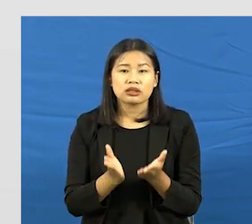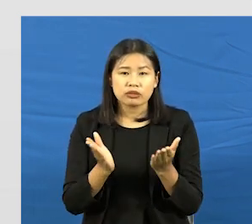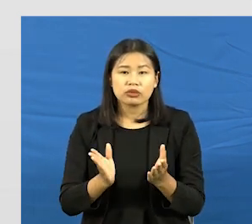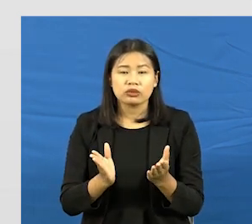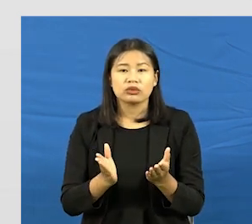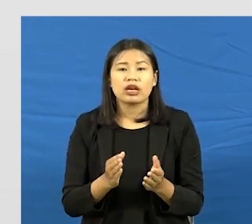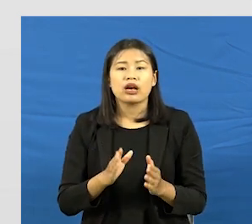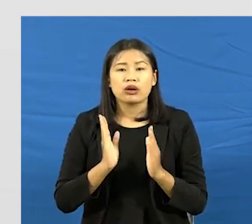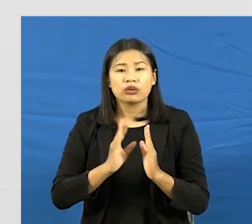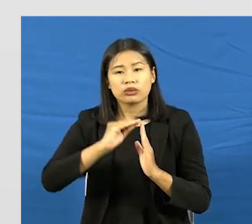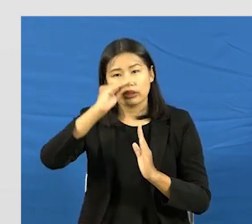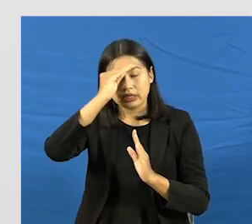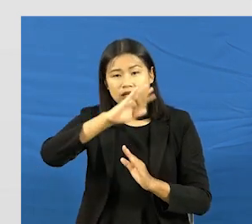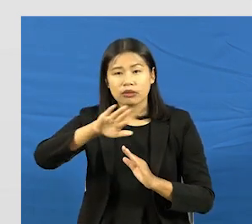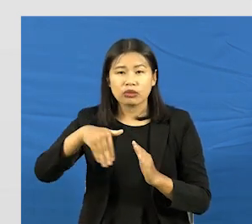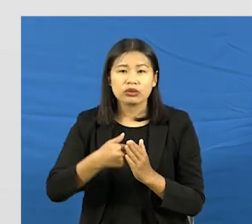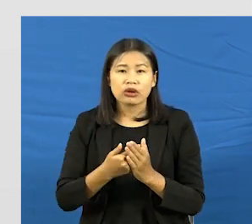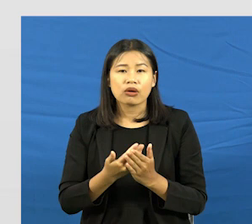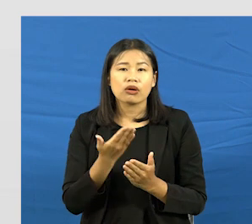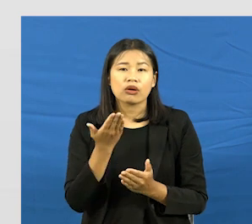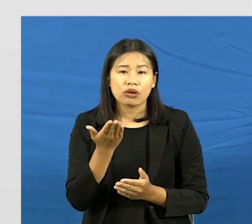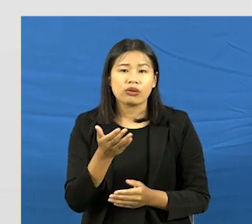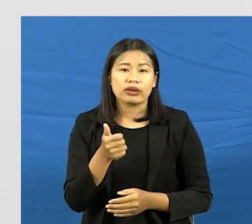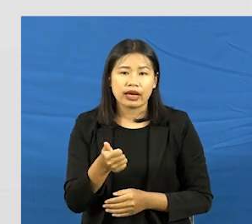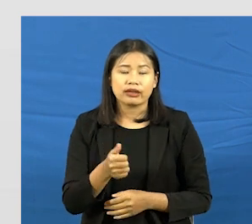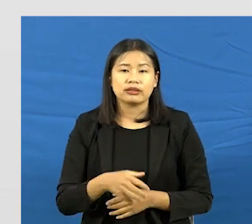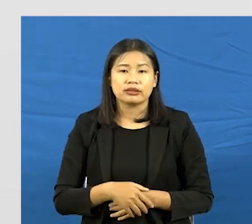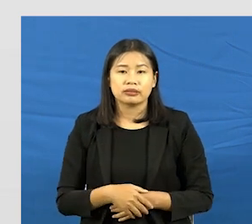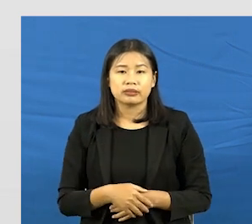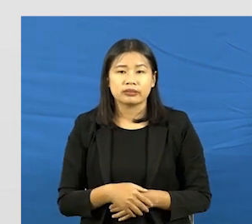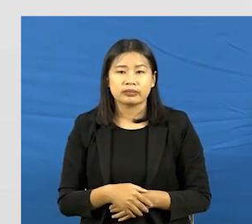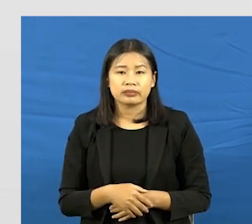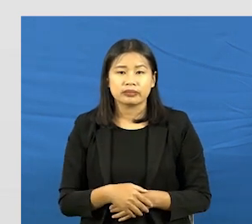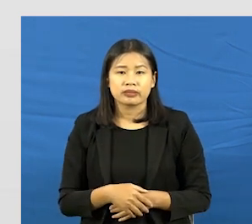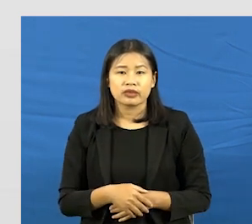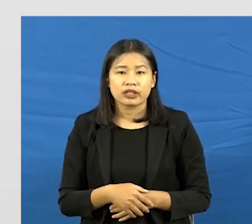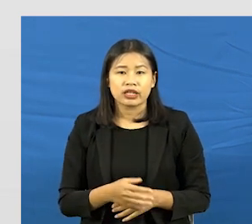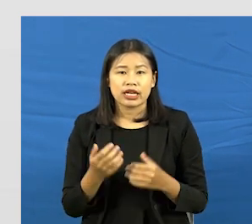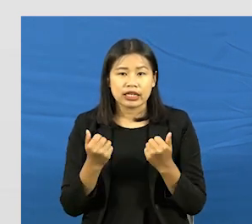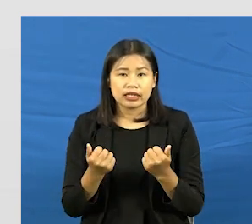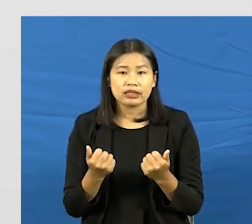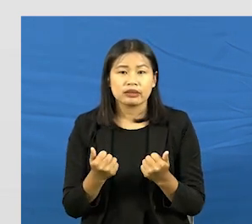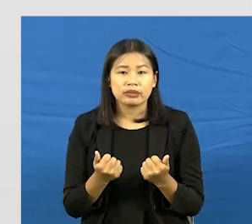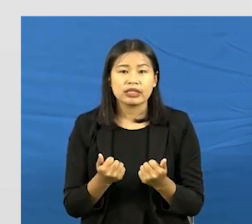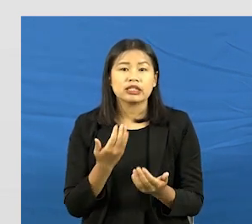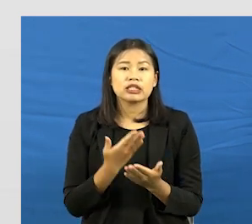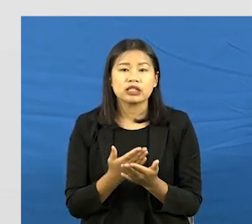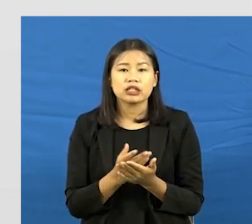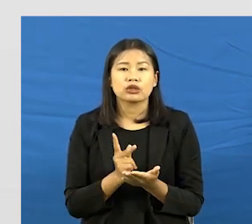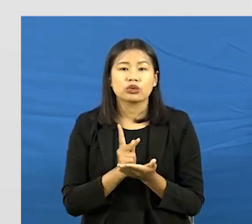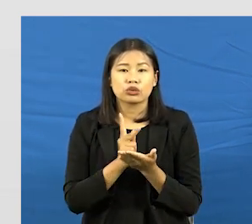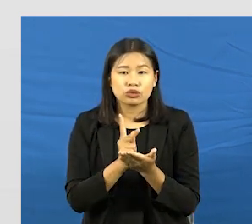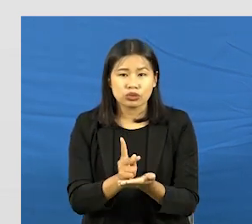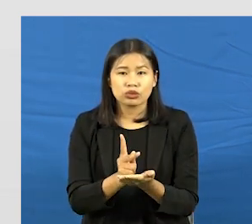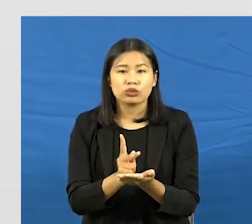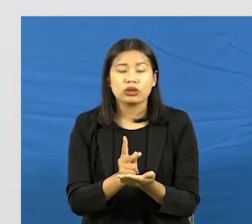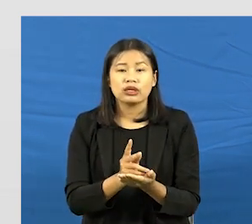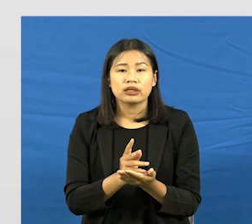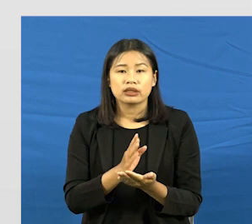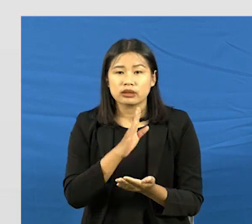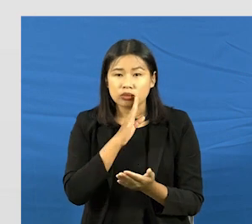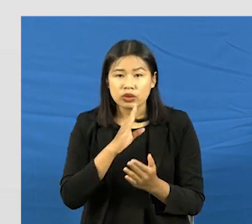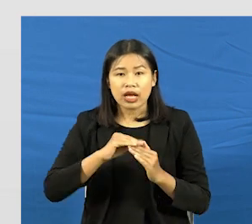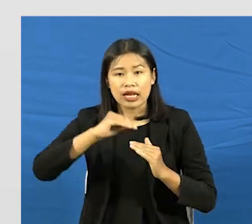ะครับแต่ก็อย่างว่าล่ะครับอันนี้มันก็คือเป็นเงินกู้นะครับเงินกู้เมื่อเรียนจบแล้วก็จะต้องใช้